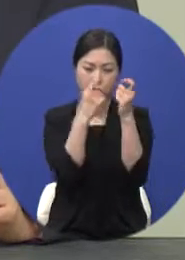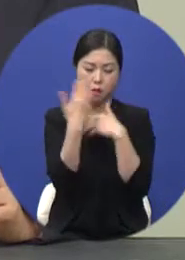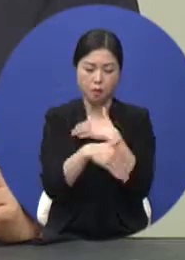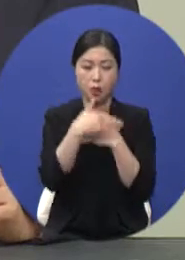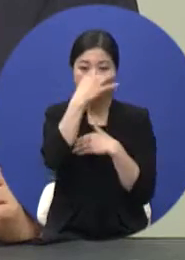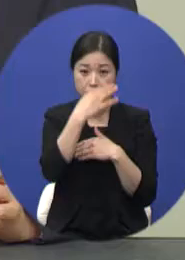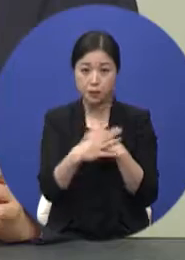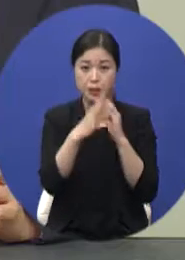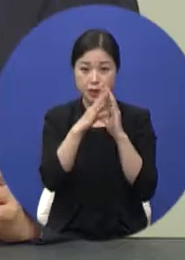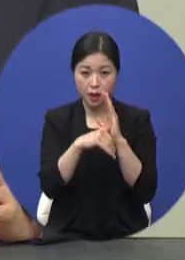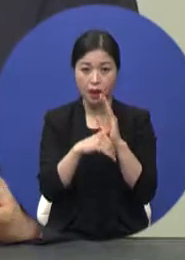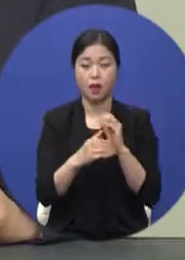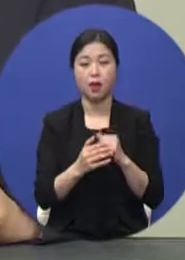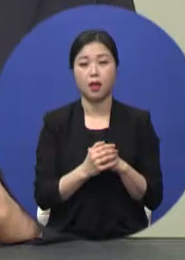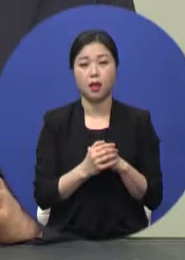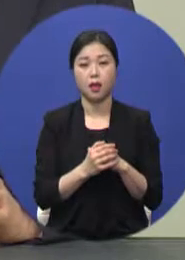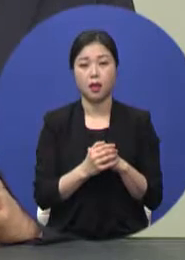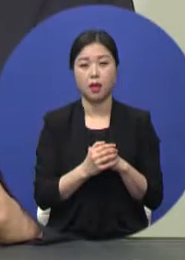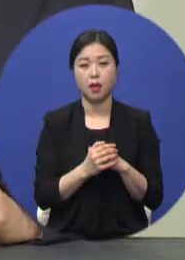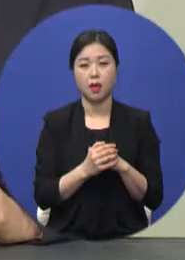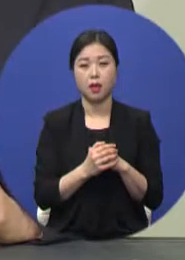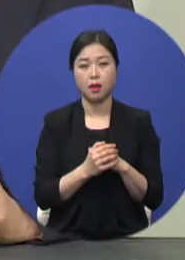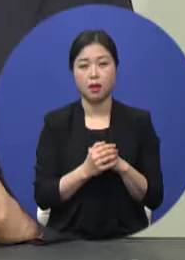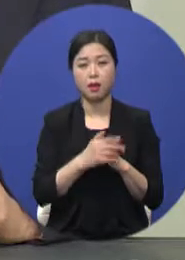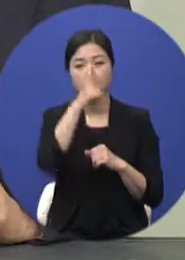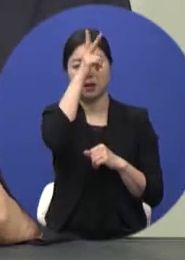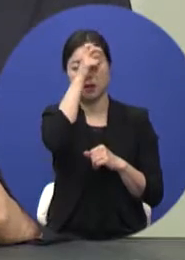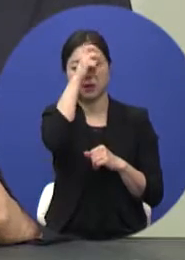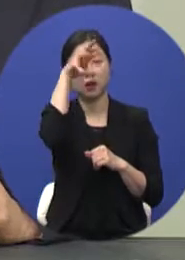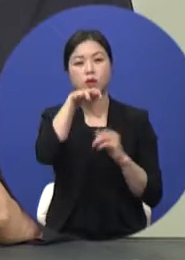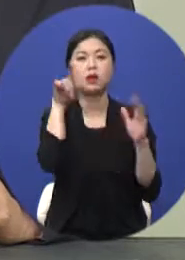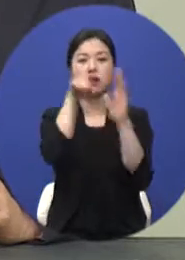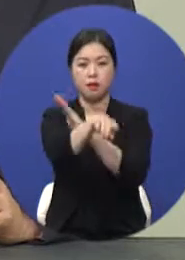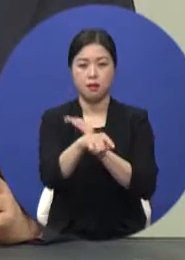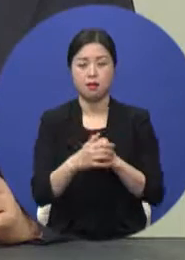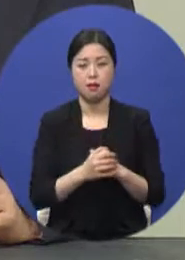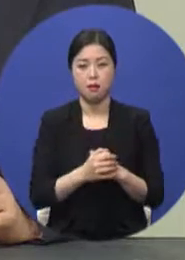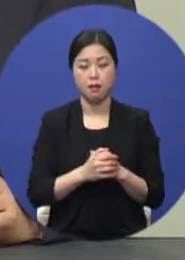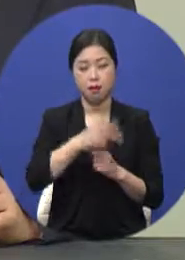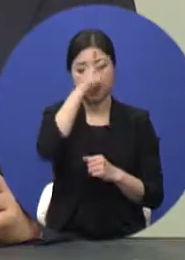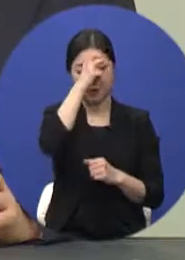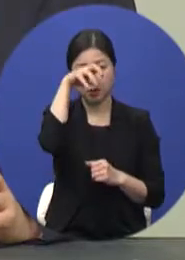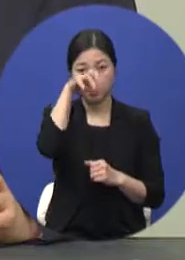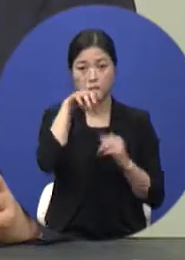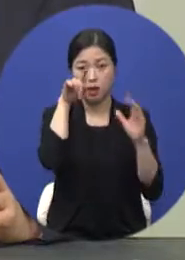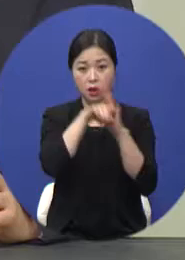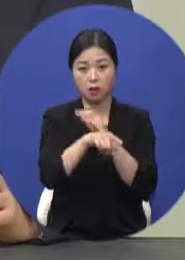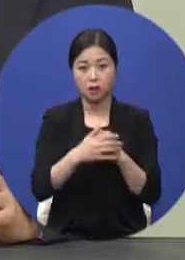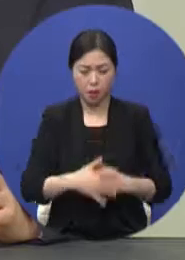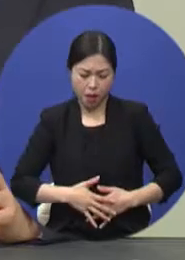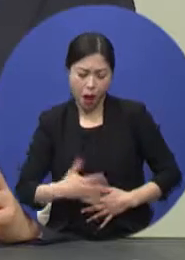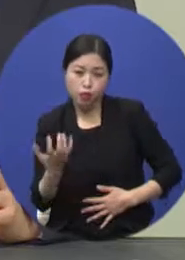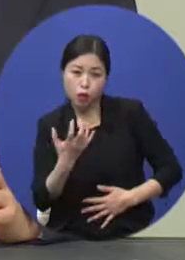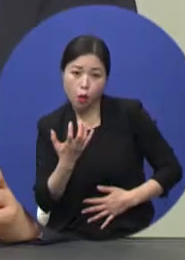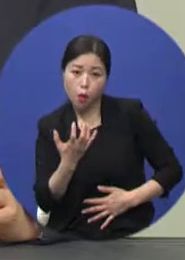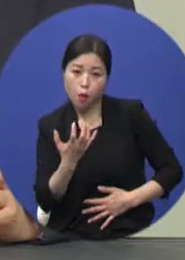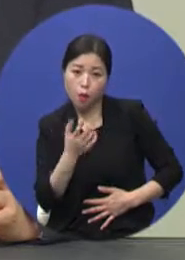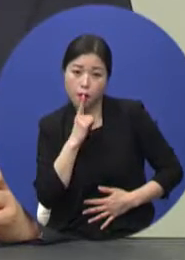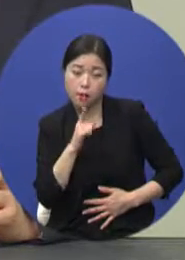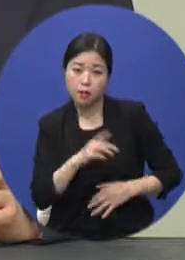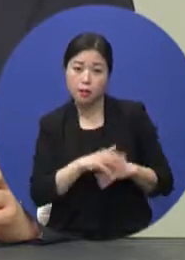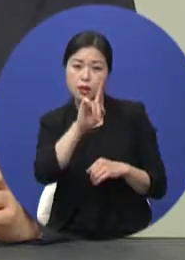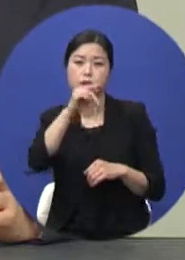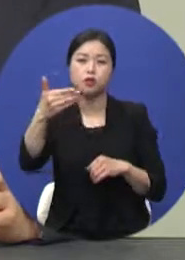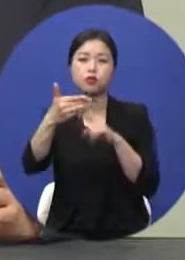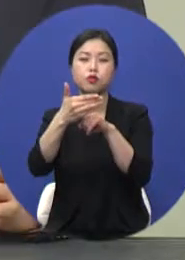힘들거나 그러면은 무조건 경찰서로 가시는 거예요. 경찰서 가갖고 거기서 배 아프다 그러면서 119